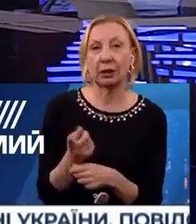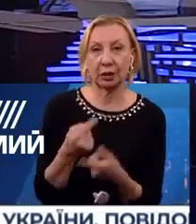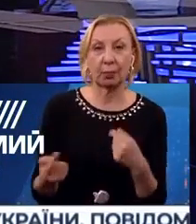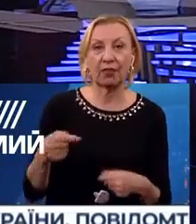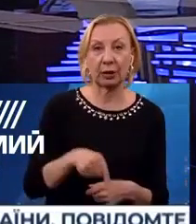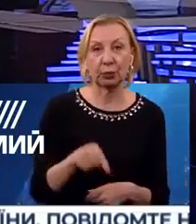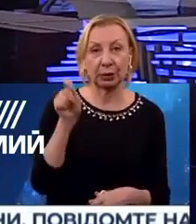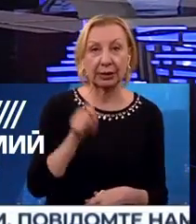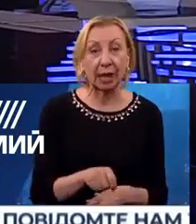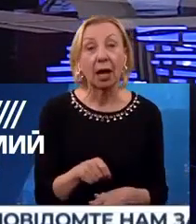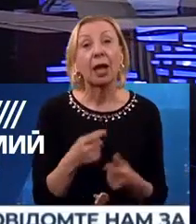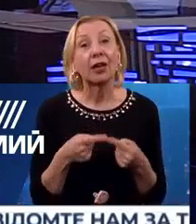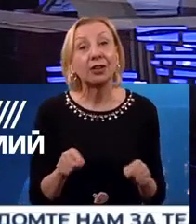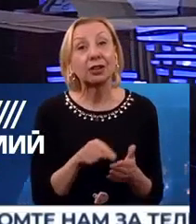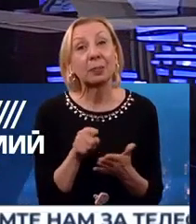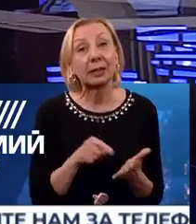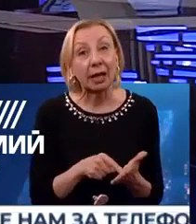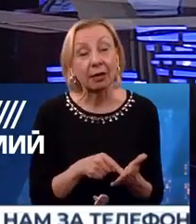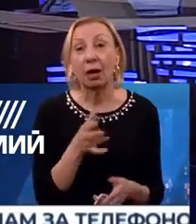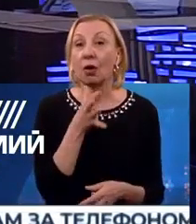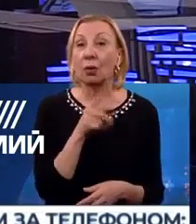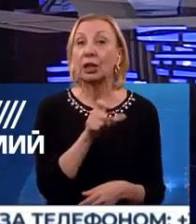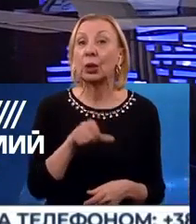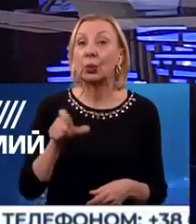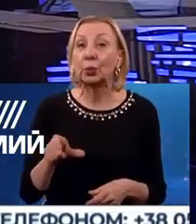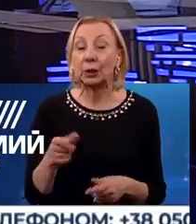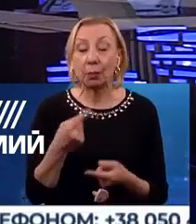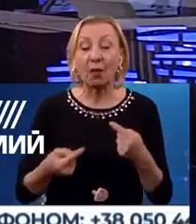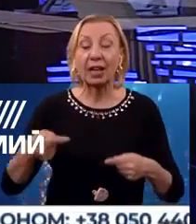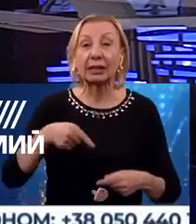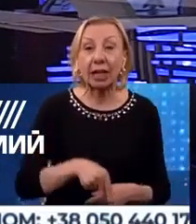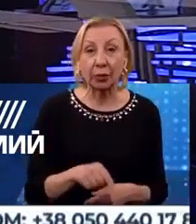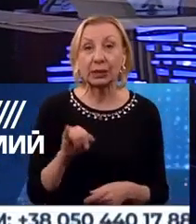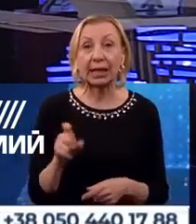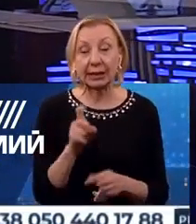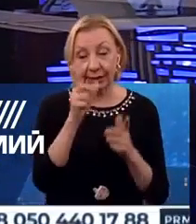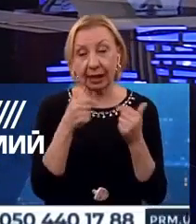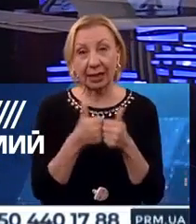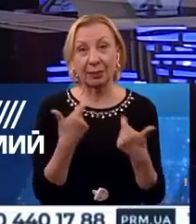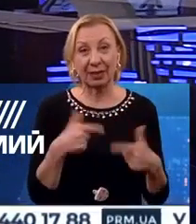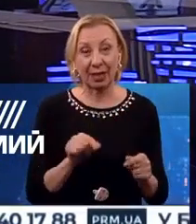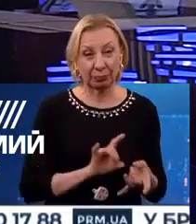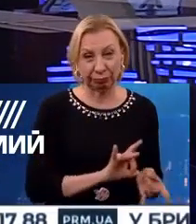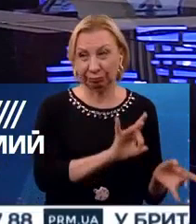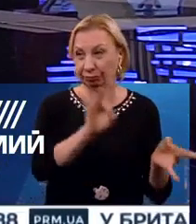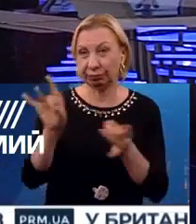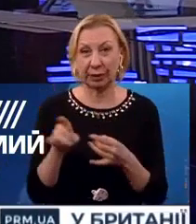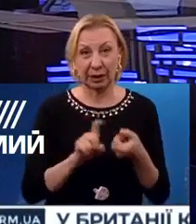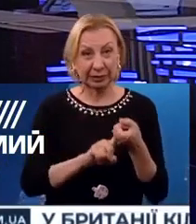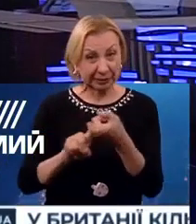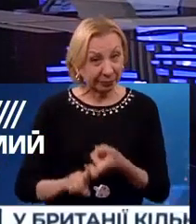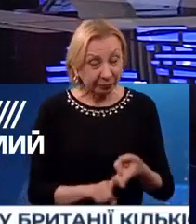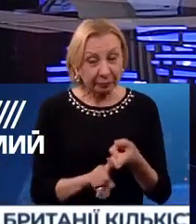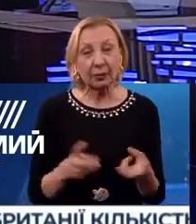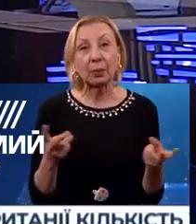на батьківщину. Інше питання, коли люди повертаються із країн, де бушує епідемія коронавірусу, вони повинні